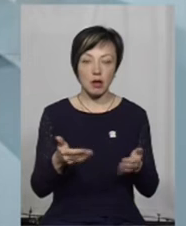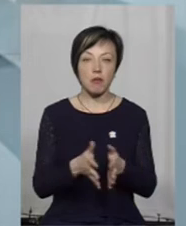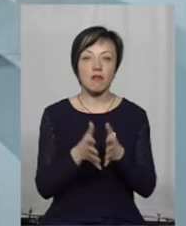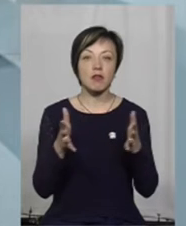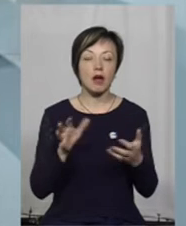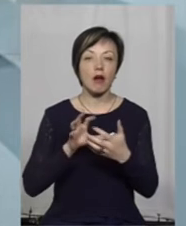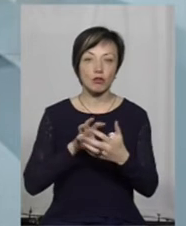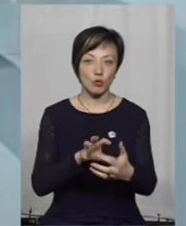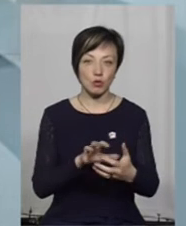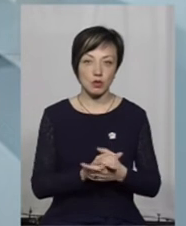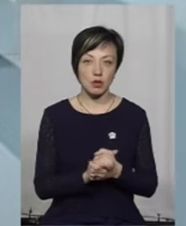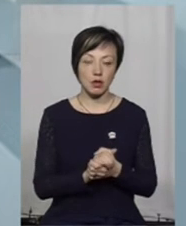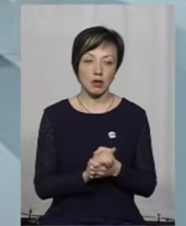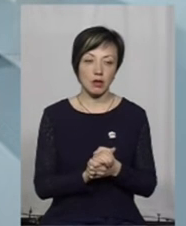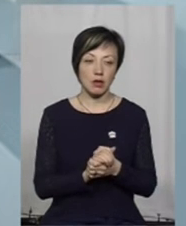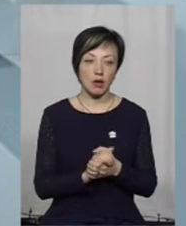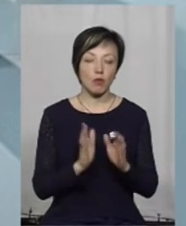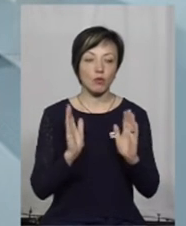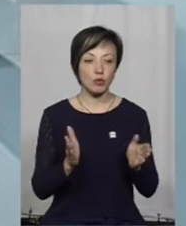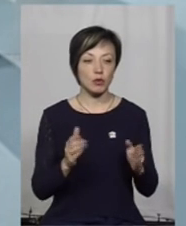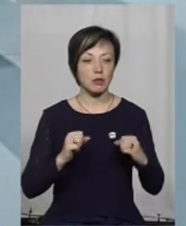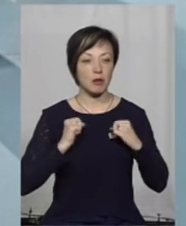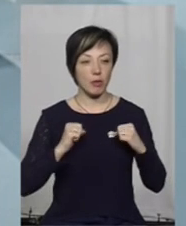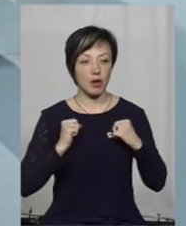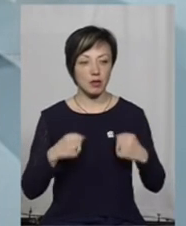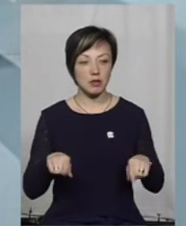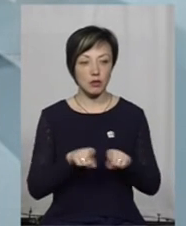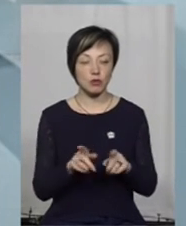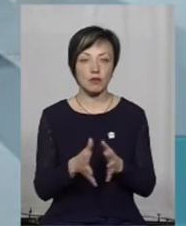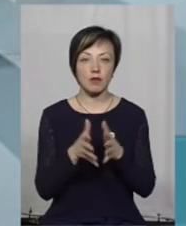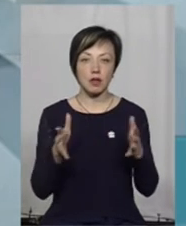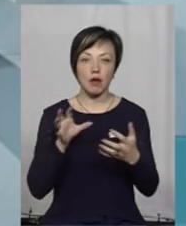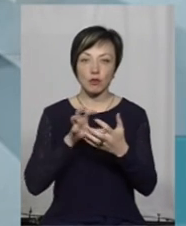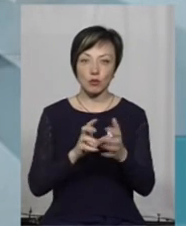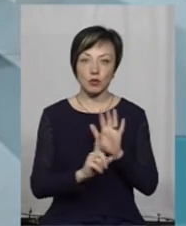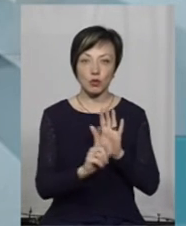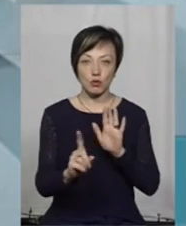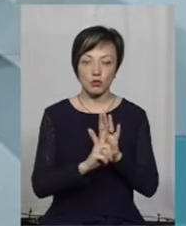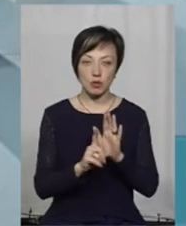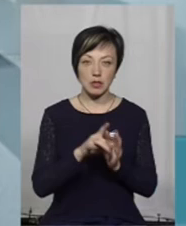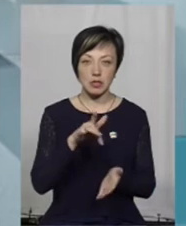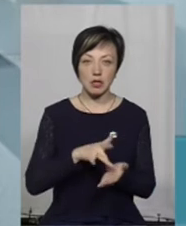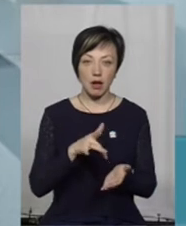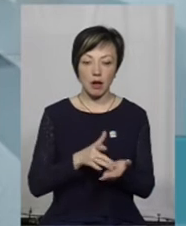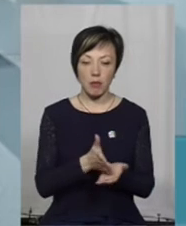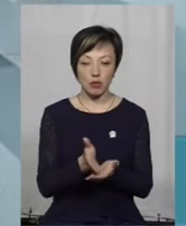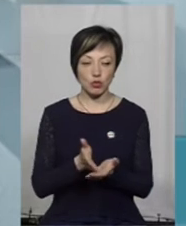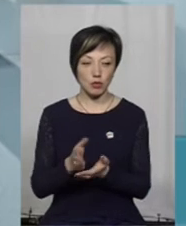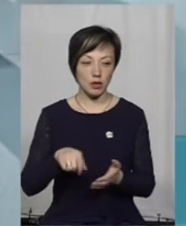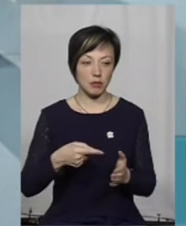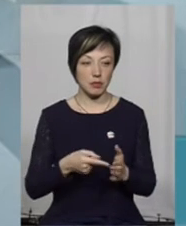великих автобусах компанії. Будемо намагатися також великі автобуси, які курсують на центральних маршрутах